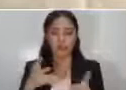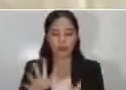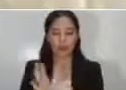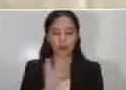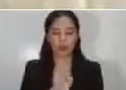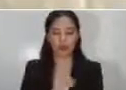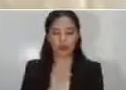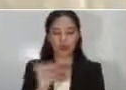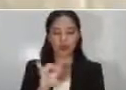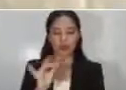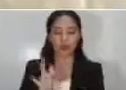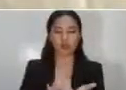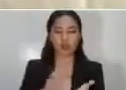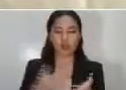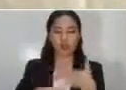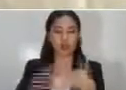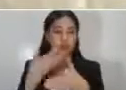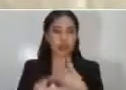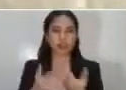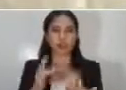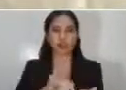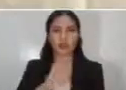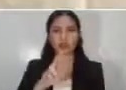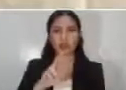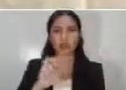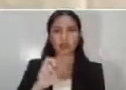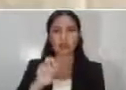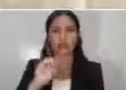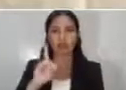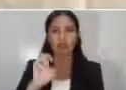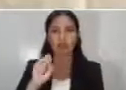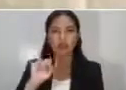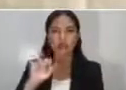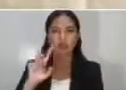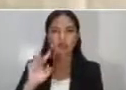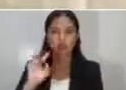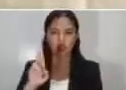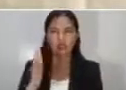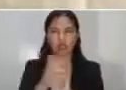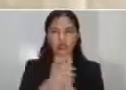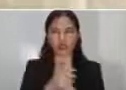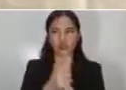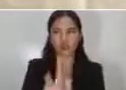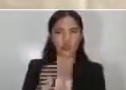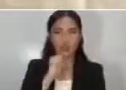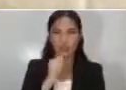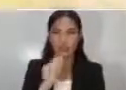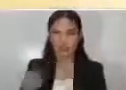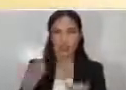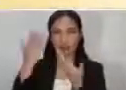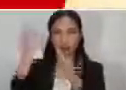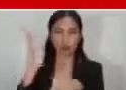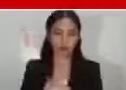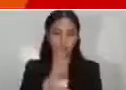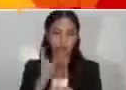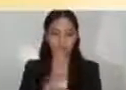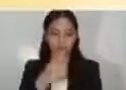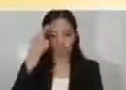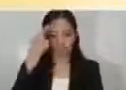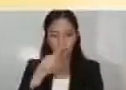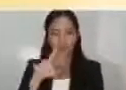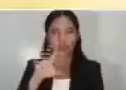pa ang natatanggap nila mula sa kanilang amo. Si Ryan Lasiga sa Detalya, Rise and Shine, Ryan.